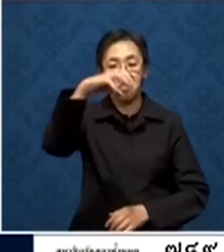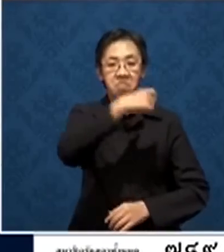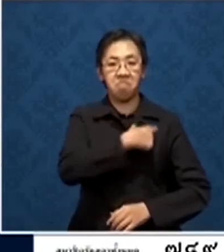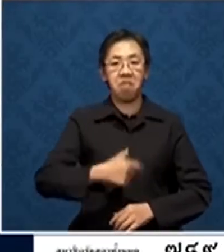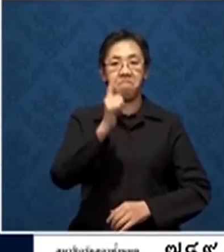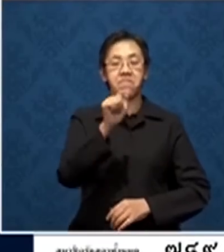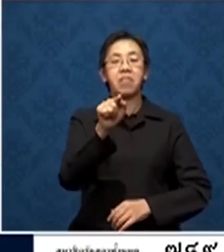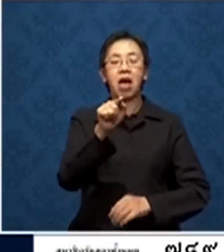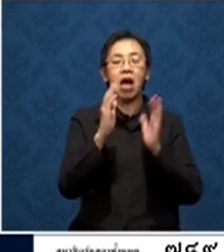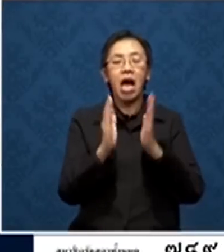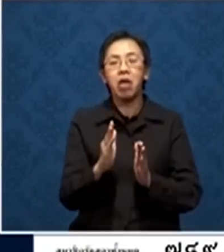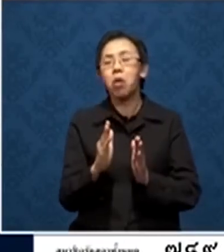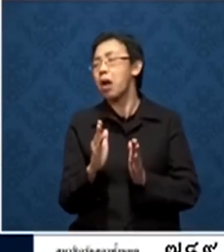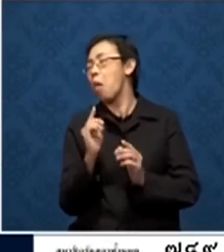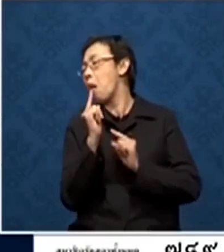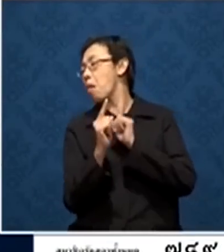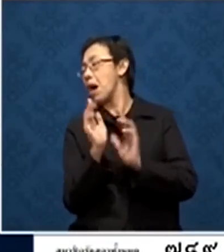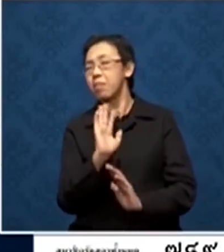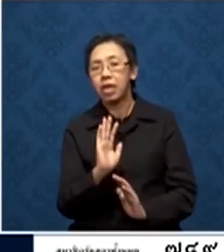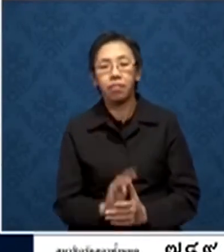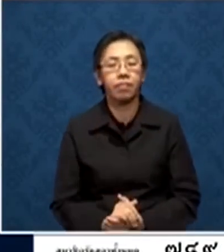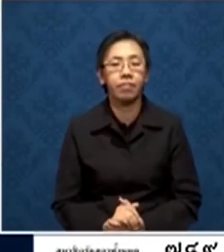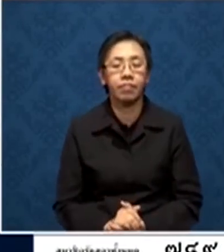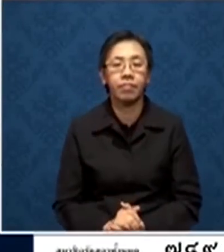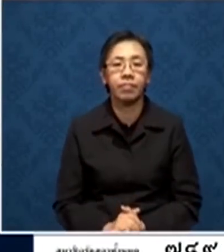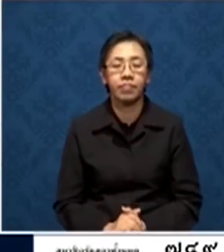ละเมิดไม่ได้ท่านประธานครับ